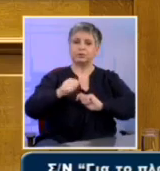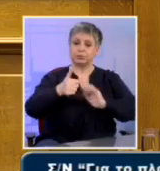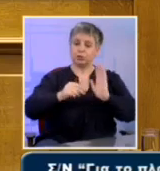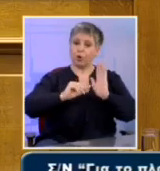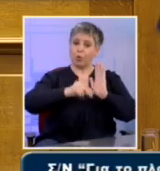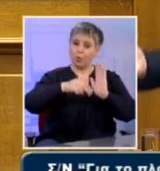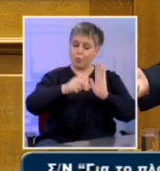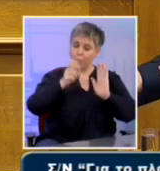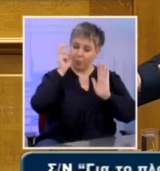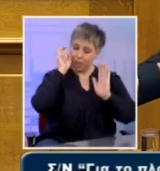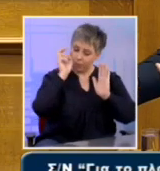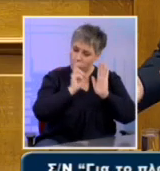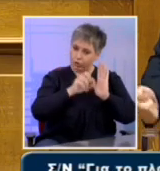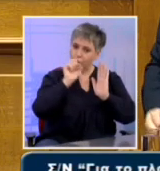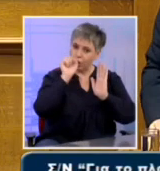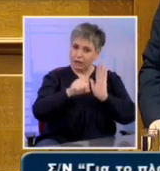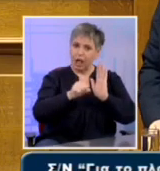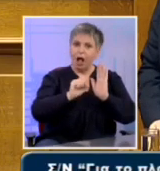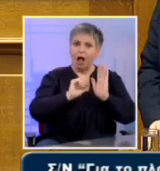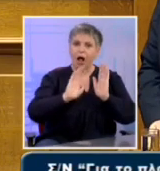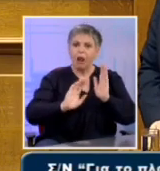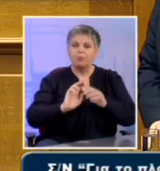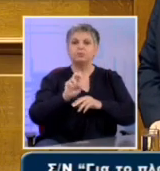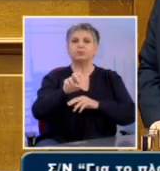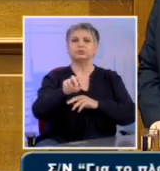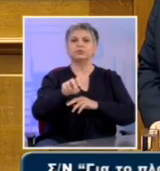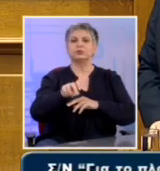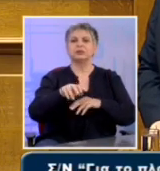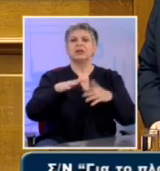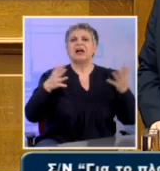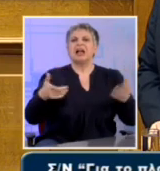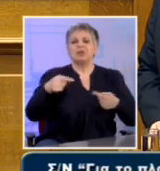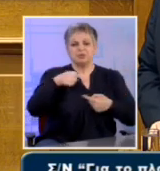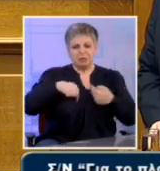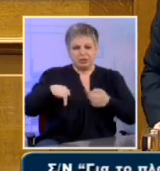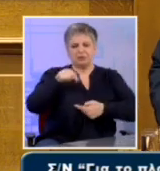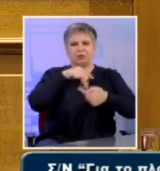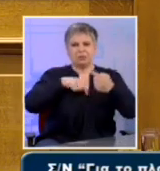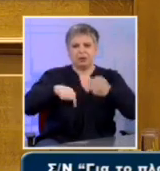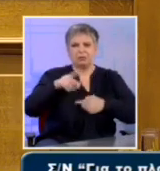το υπερβαίνει το μνημόνιο. Αλλιώς θα κυνηγάμε την ουρά μας ως χώρα.